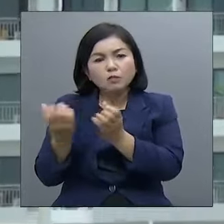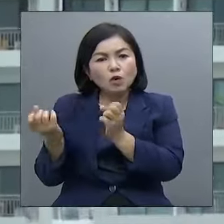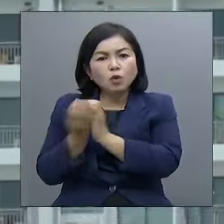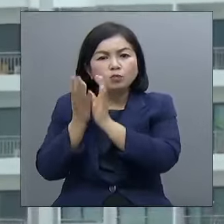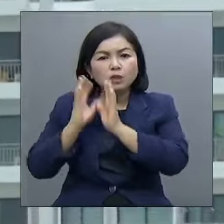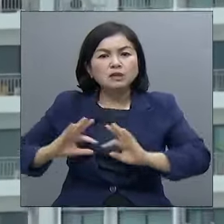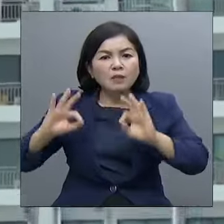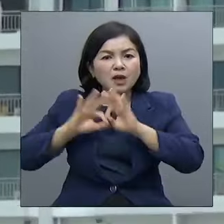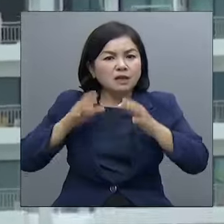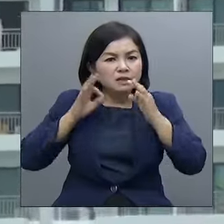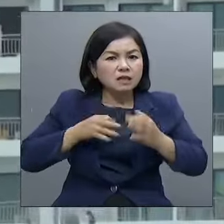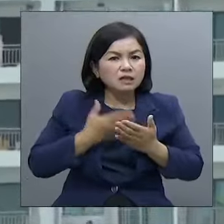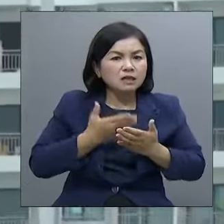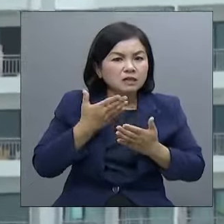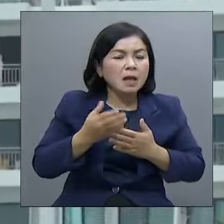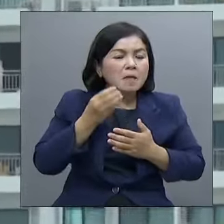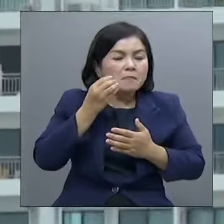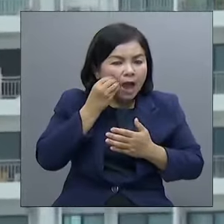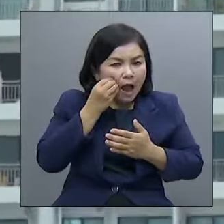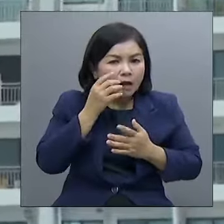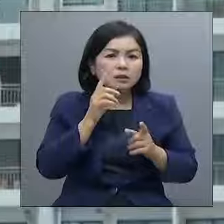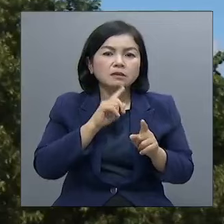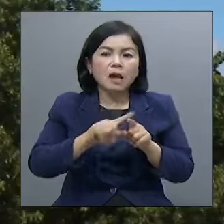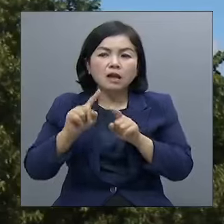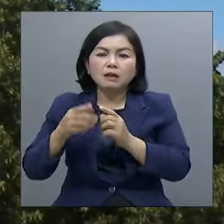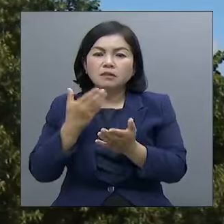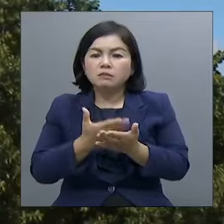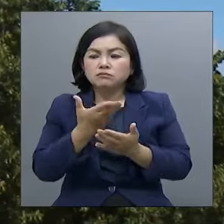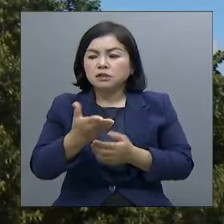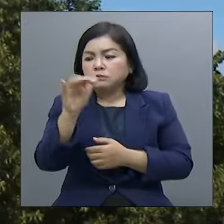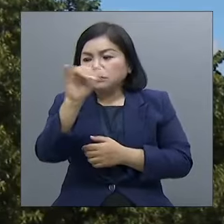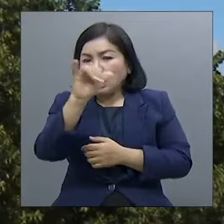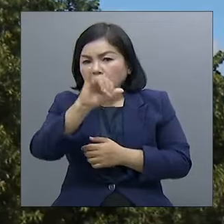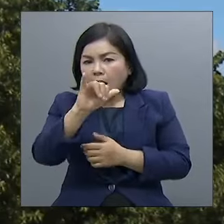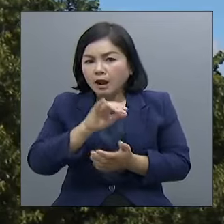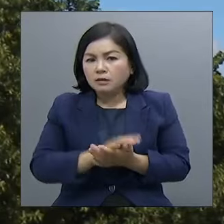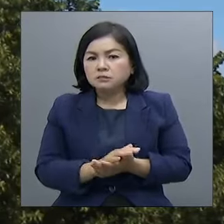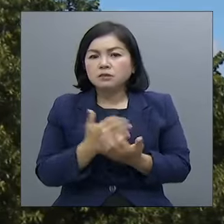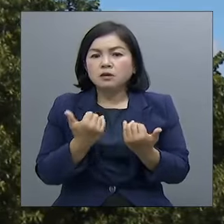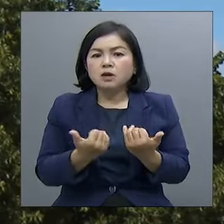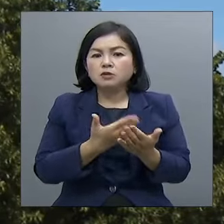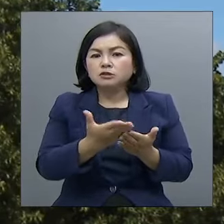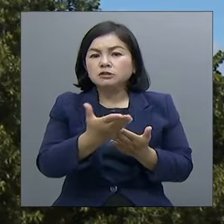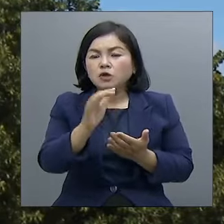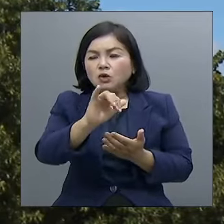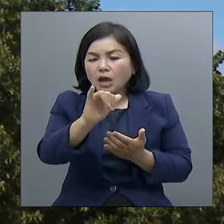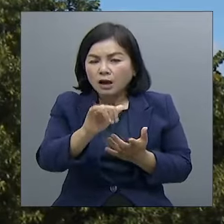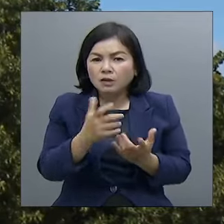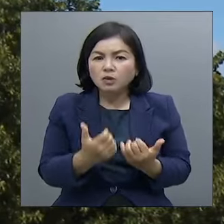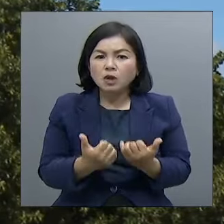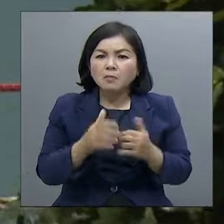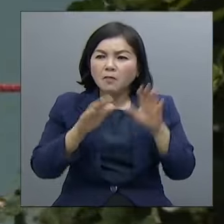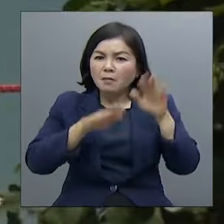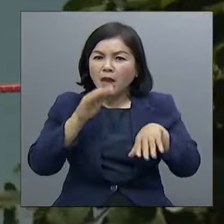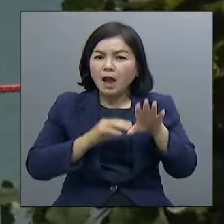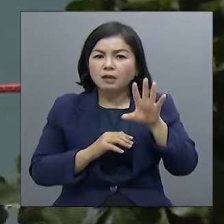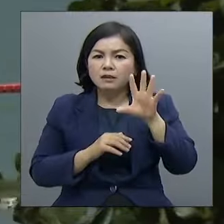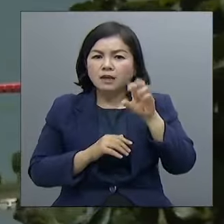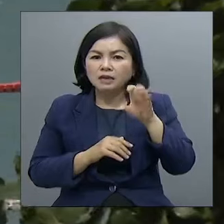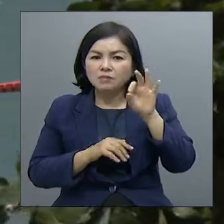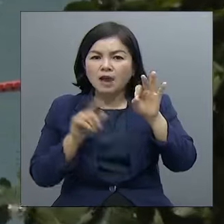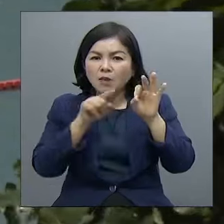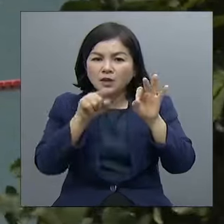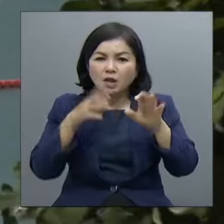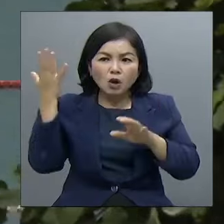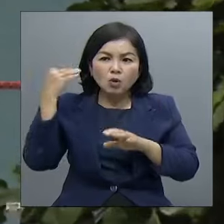ค่ะส่งผลให้ความสามารถในการซื้อที่อยู่อาศัยของผู้บริโภคปรับลดลงตามไปด้วยนะคะโดยลดลงมาอยู่ที่ร้อยละ59จากเดิม